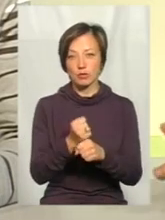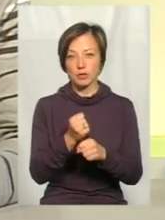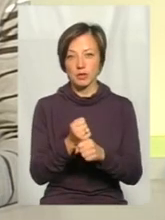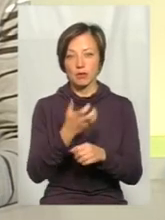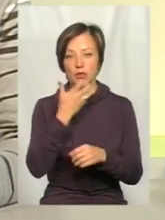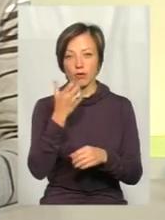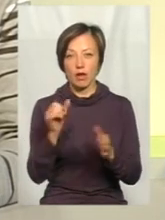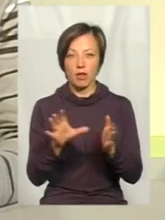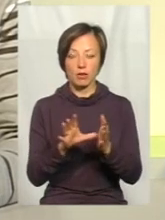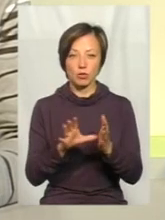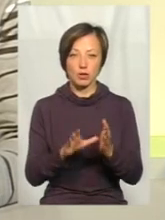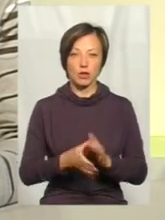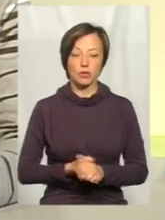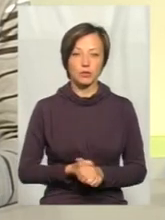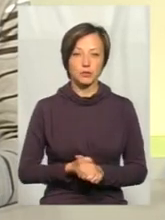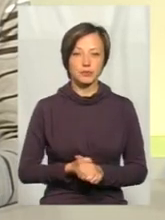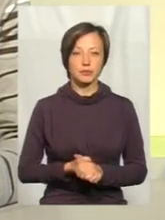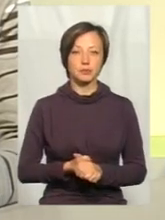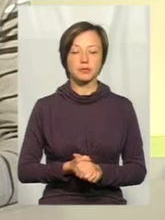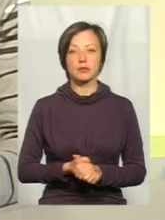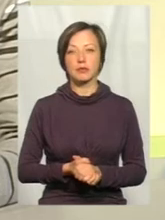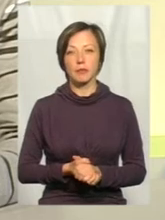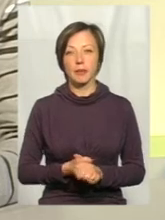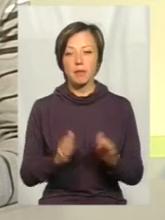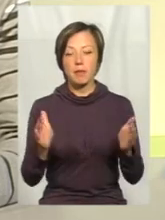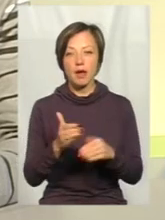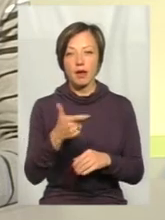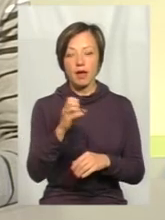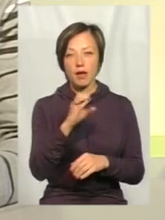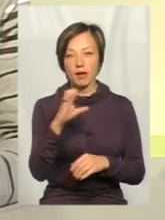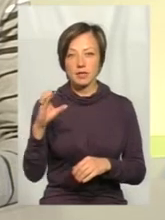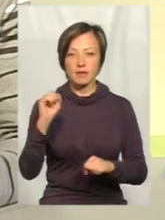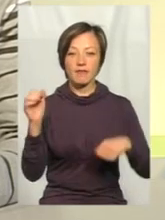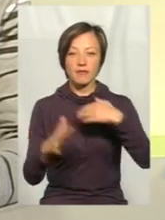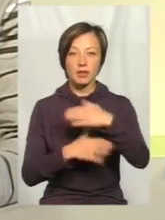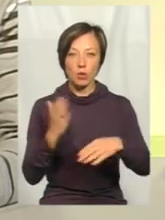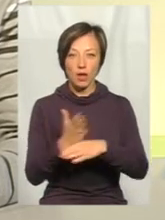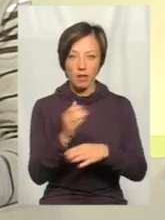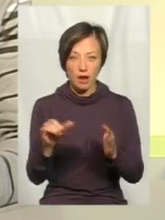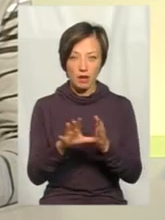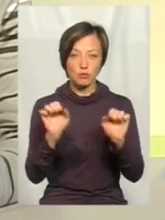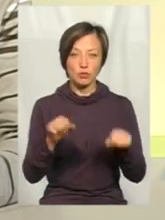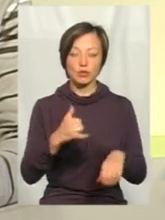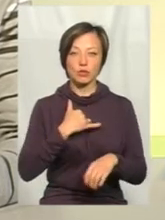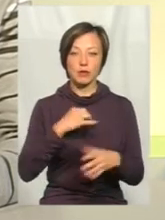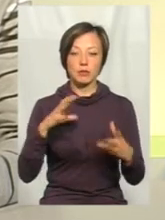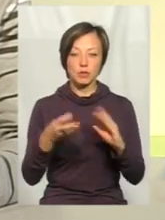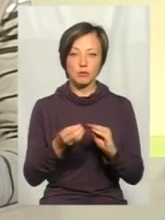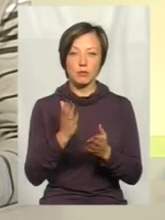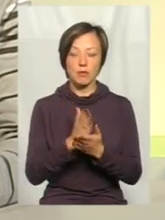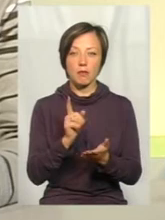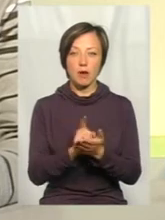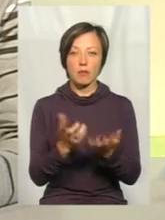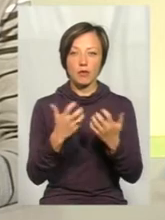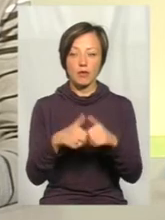і теплову, і електроенергію. І малі ГЕС, тобто там мала вітрогенерація також може бути в нас. І в підсумку ми маємо порахувати